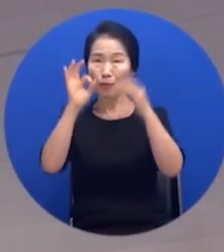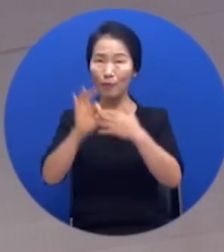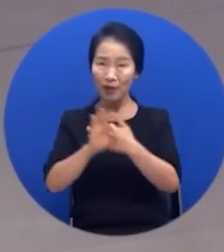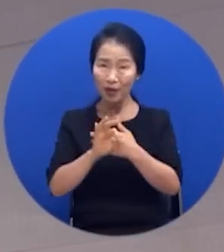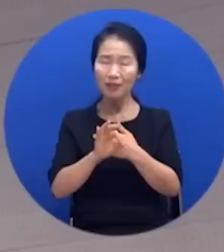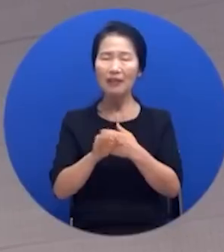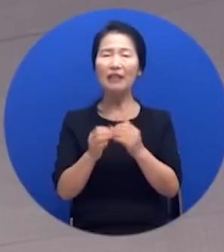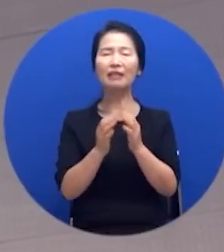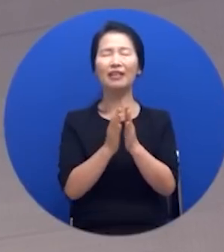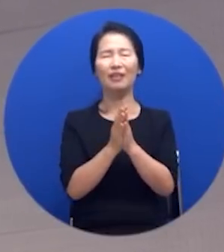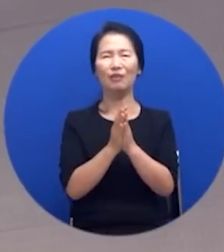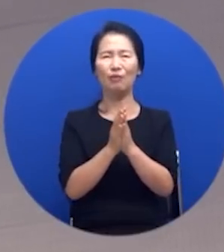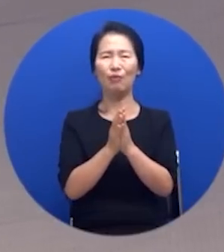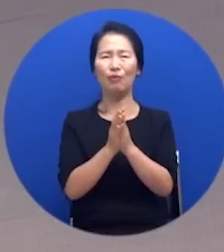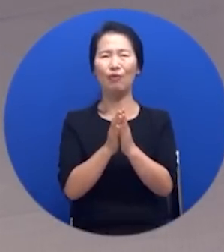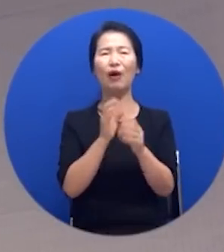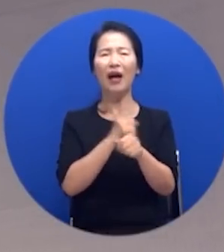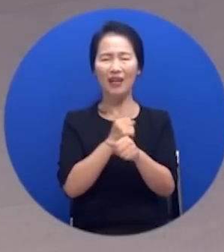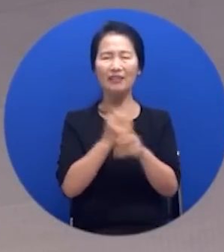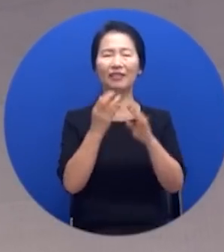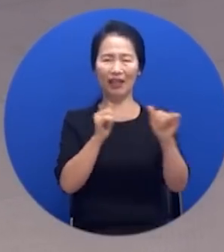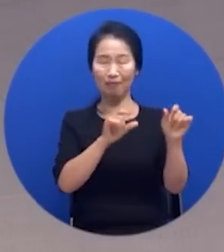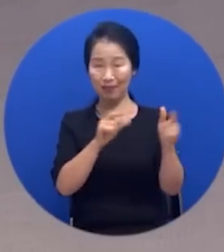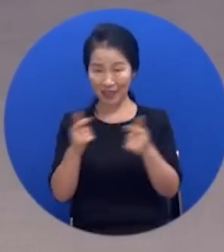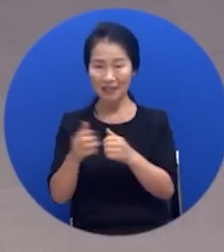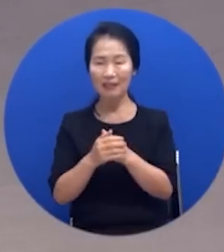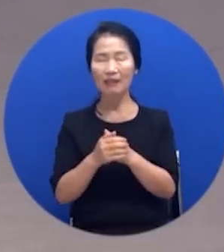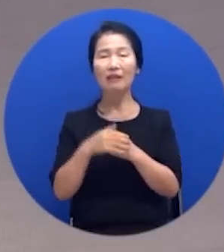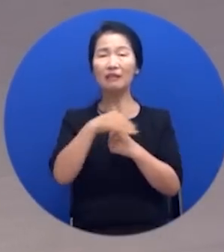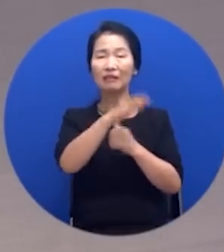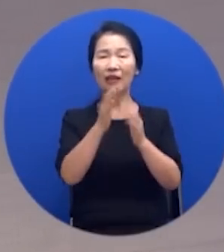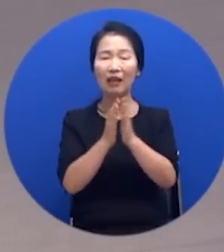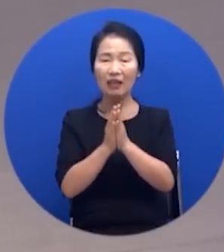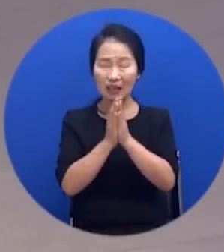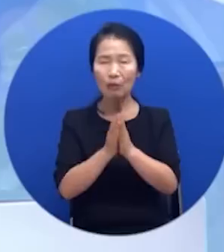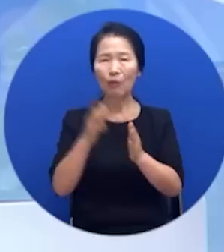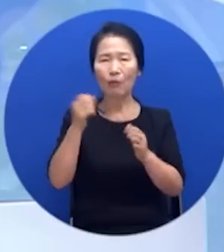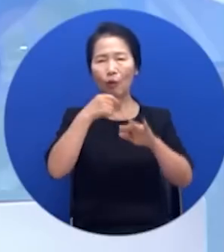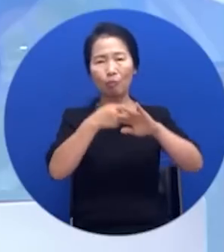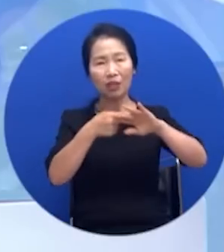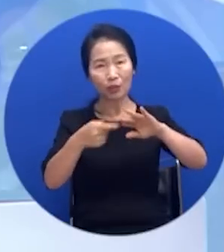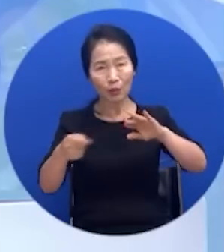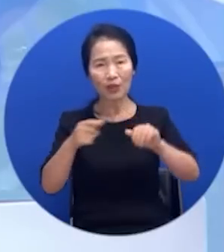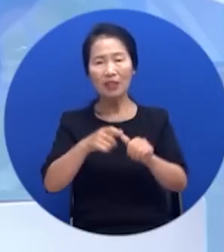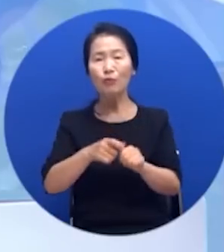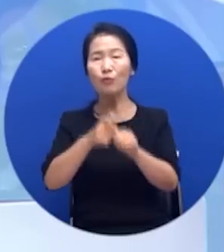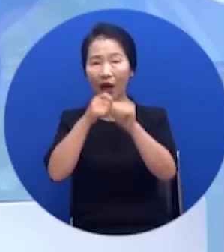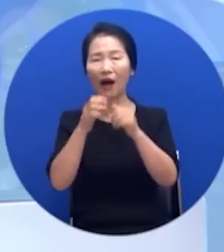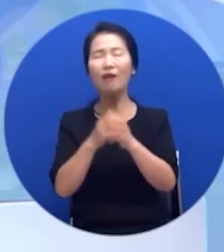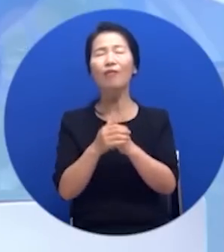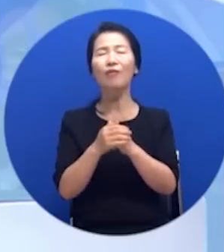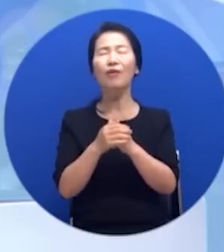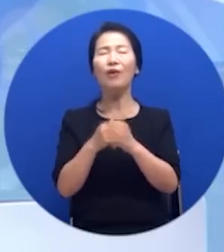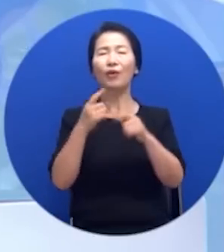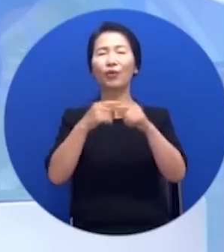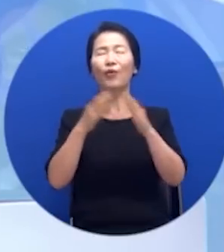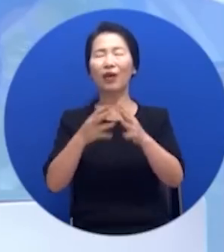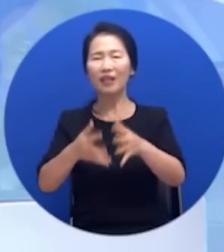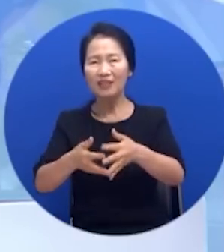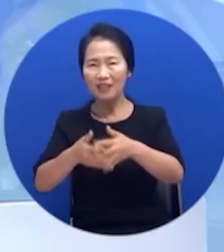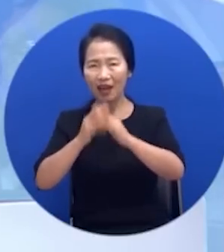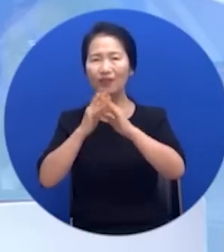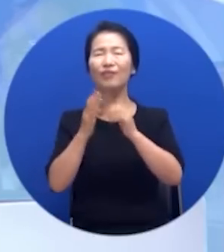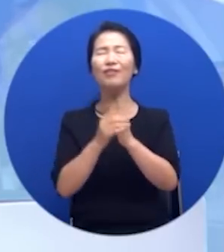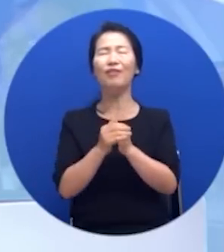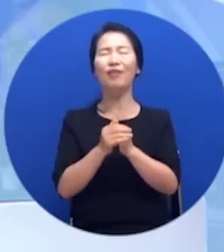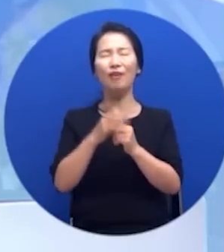그들은 기도하는 사람들이었습니다. 그들의 기도로 민족을 살려냈고 그들의 기도로 교회를 세웠고 그들의 기도로